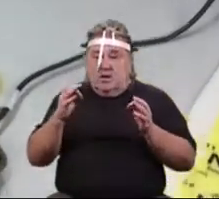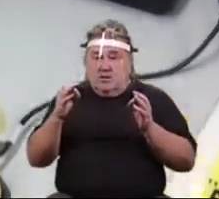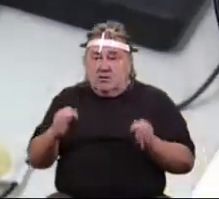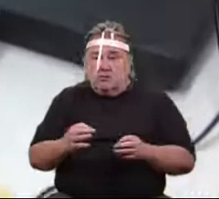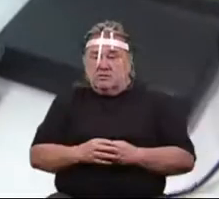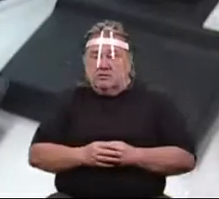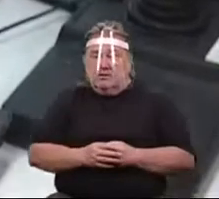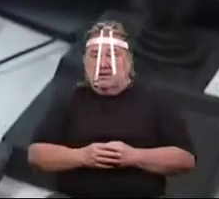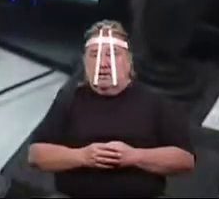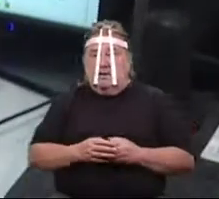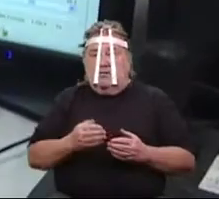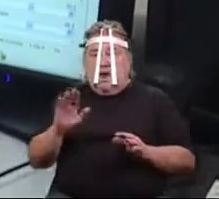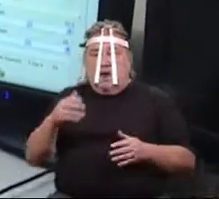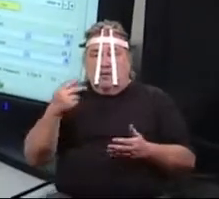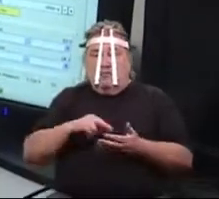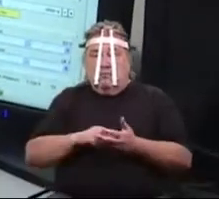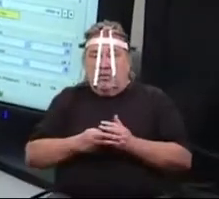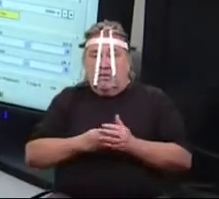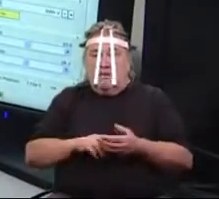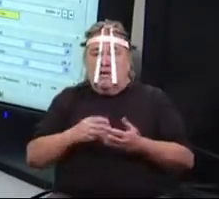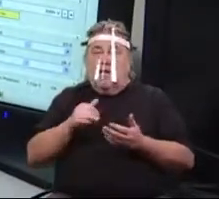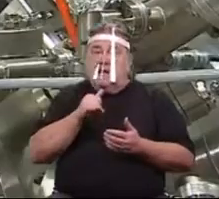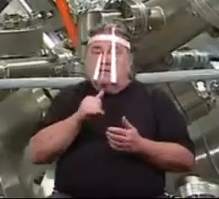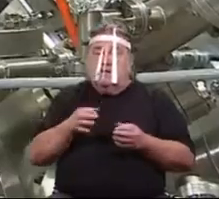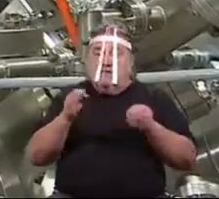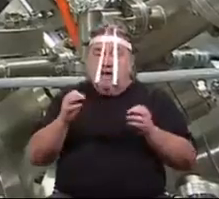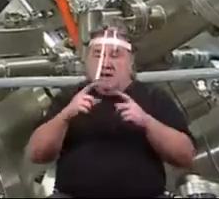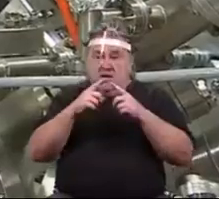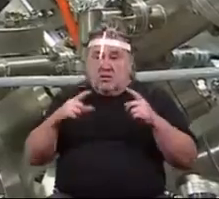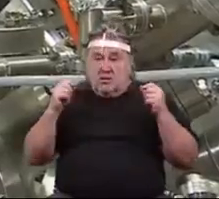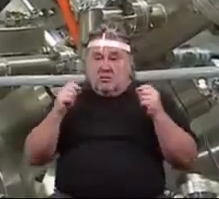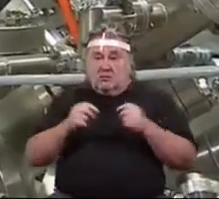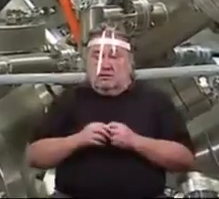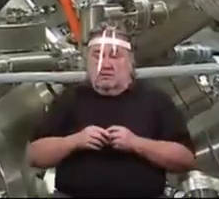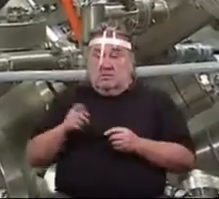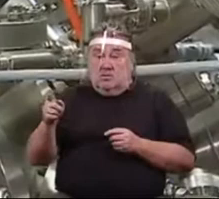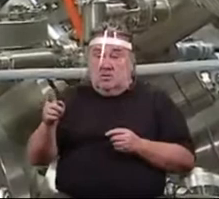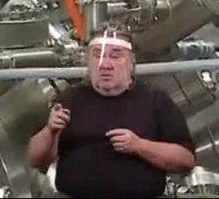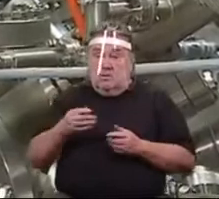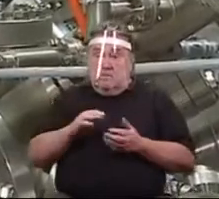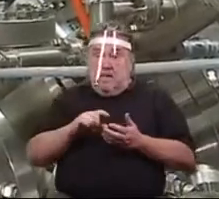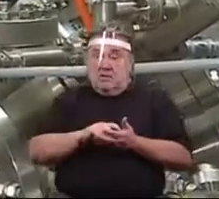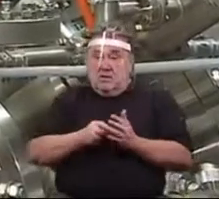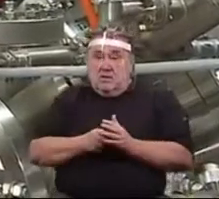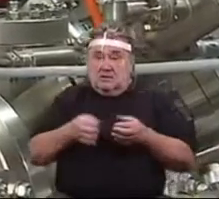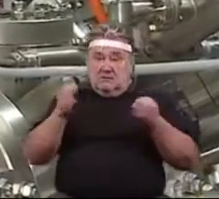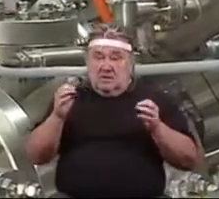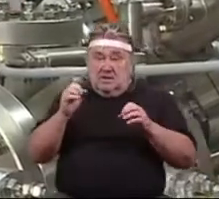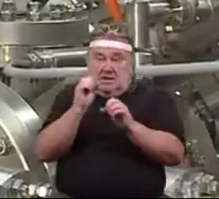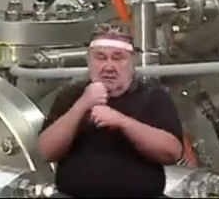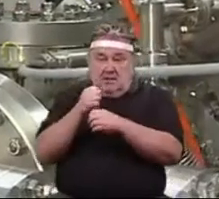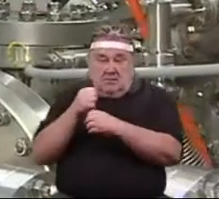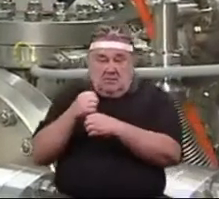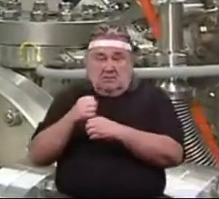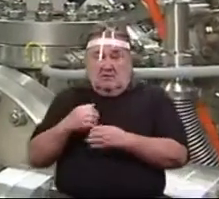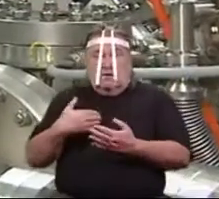a chceme změřit, kde je ten problém a nakolik jsou ty roušky kvalitní. Analýzu prostřednictvím této metody a tohoto speciálního mikroskopu